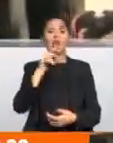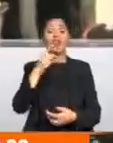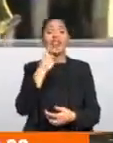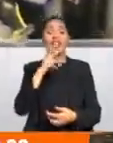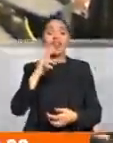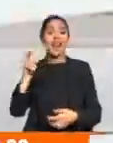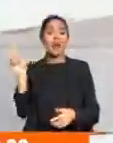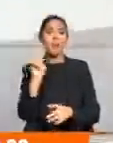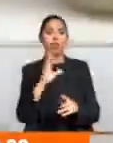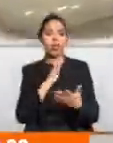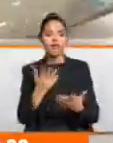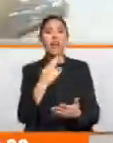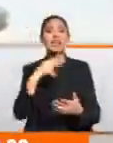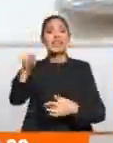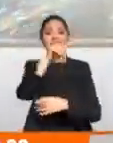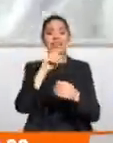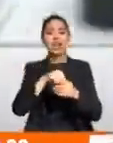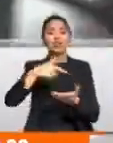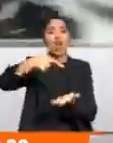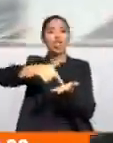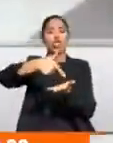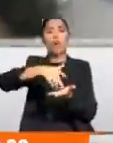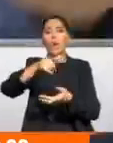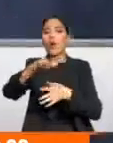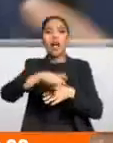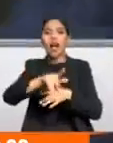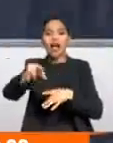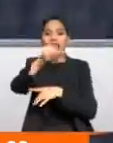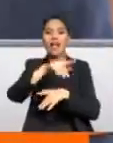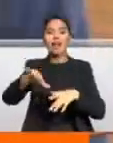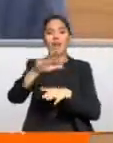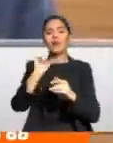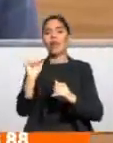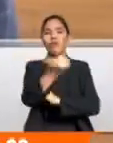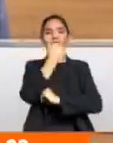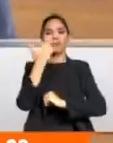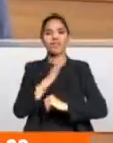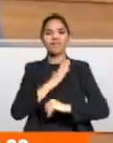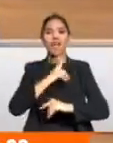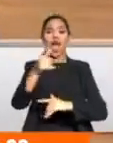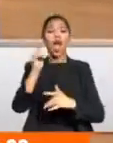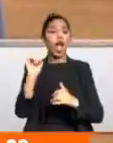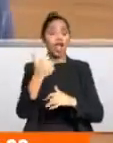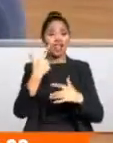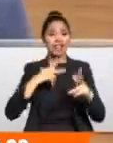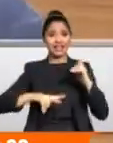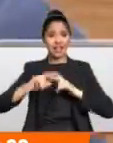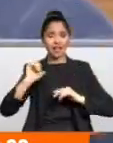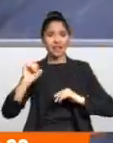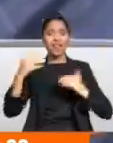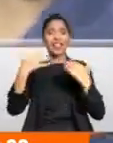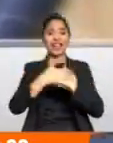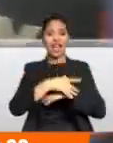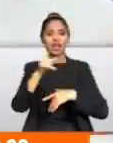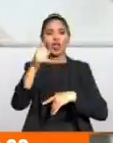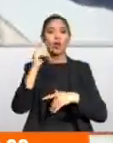moda zaten. Kadınlar için topuklu ayakkabı denildi mi akan sular durur. Özellikle de abiye bir kıyafet giyiyorlarsa altına işte bu